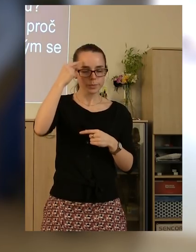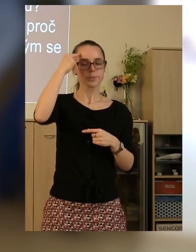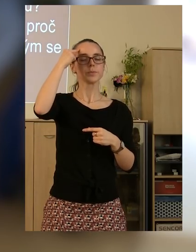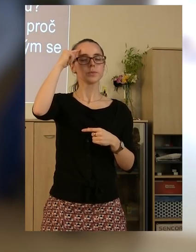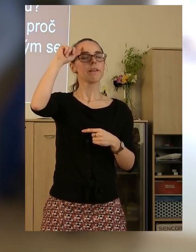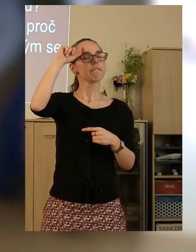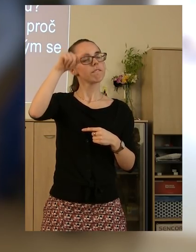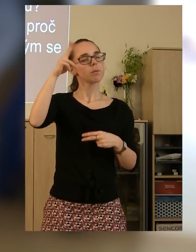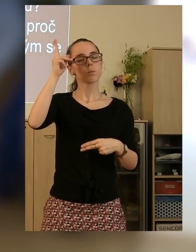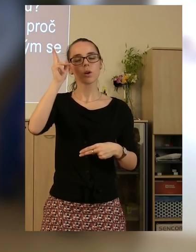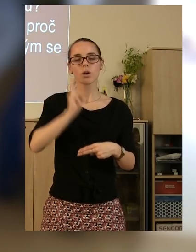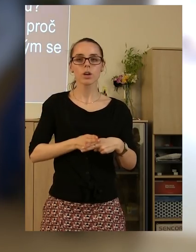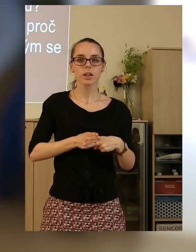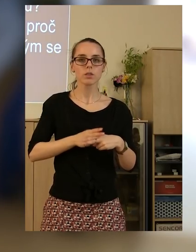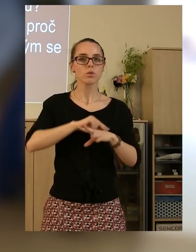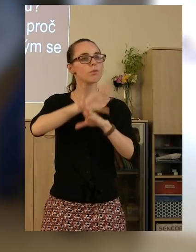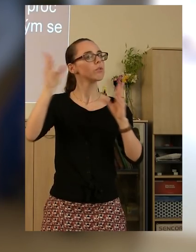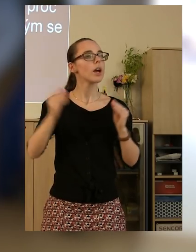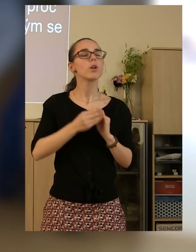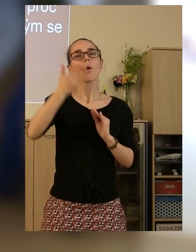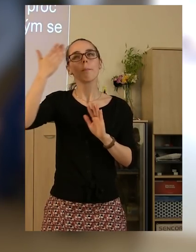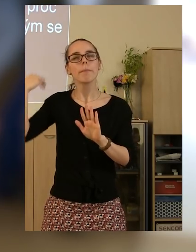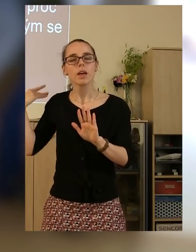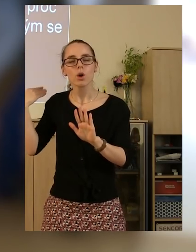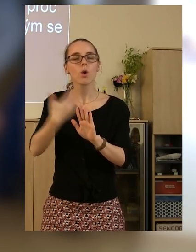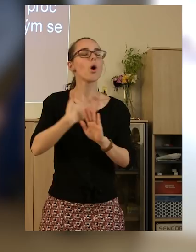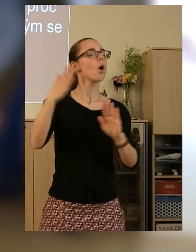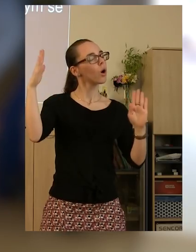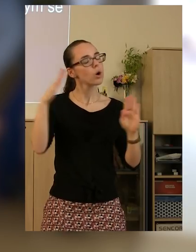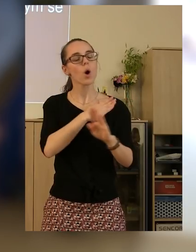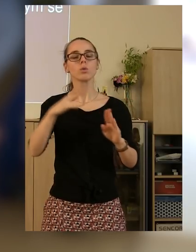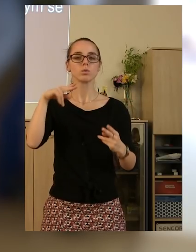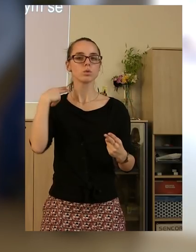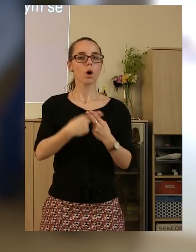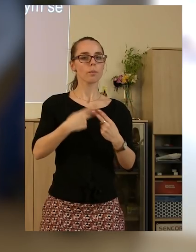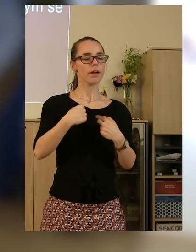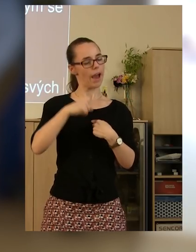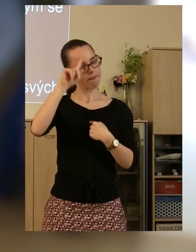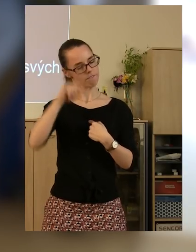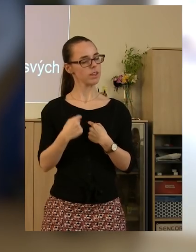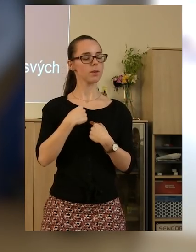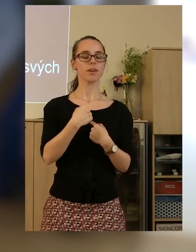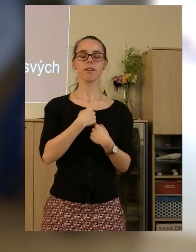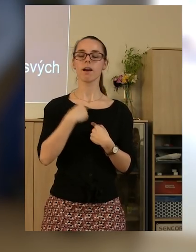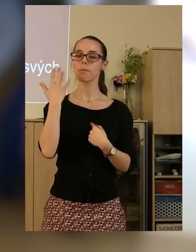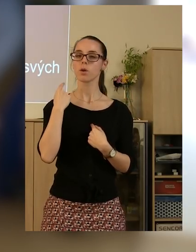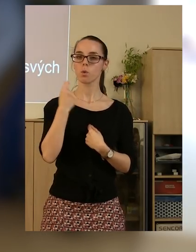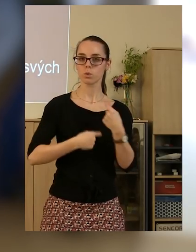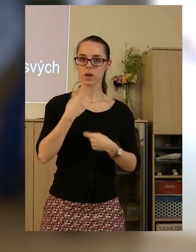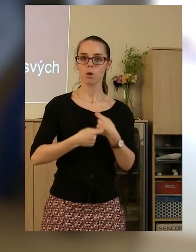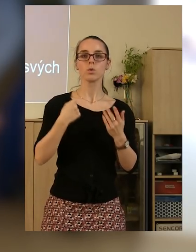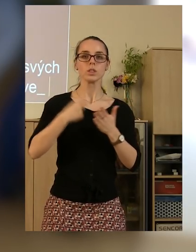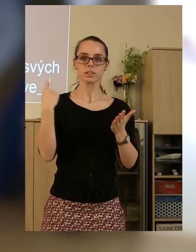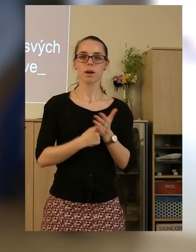veškerou zodpovědnost za všechna svá rozhodnutí do svých rukou a na sebe. A myslím si, že tím teprve mizí rámec. A